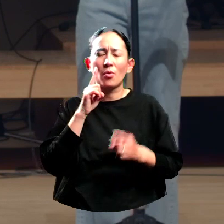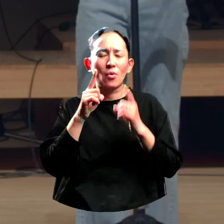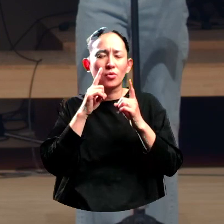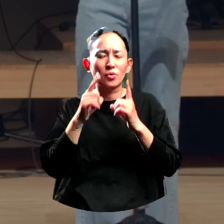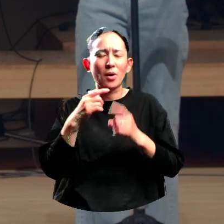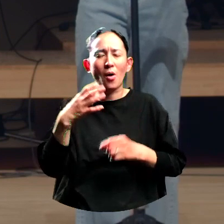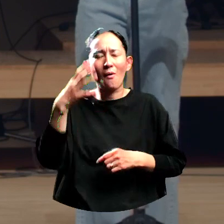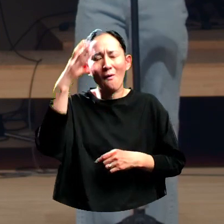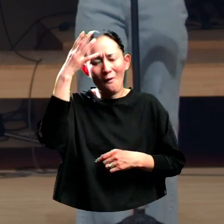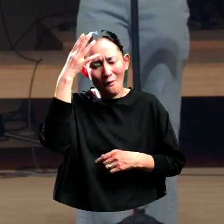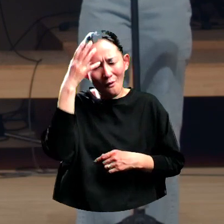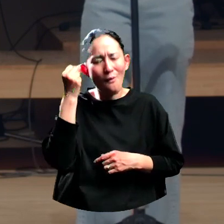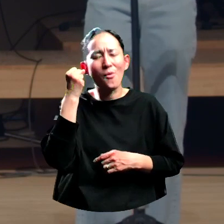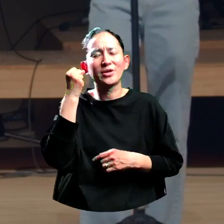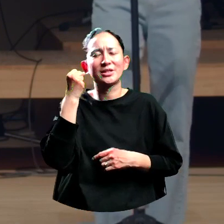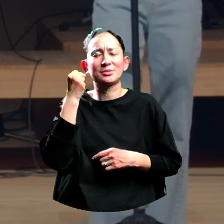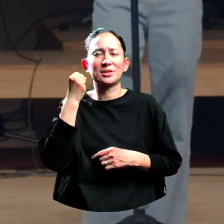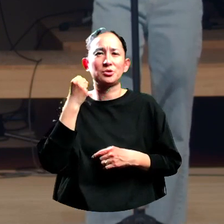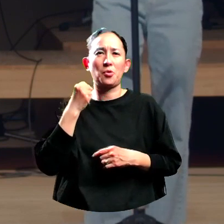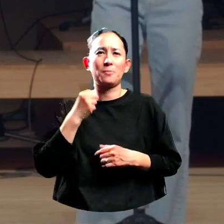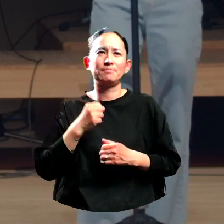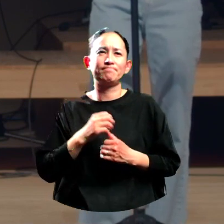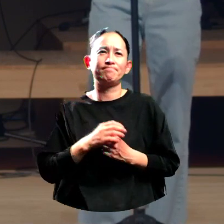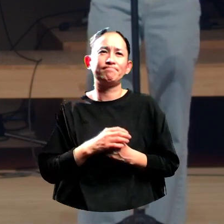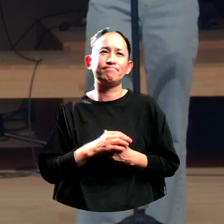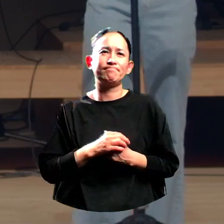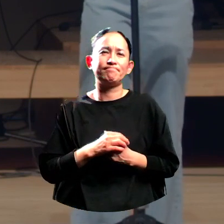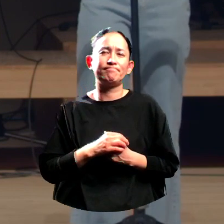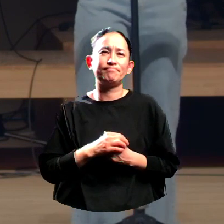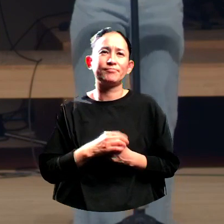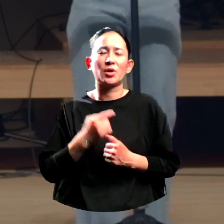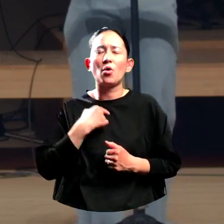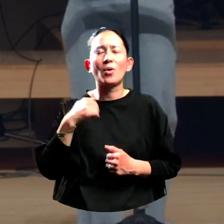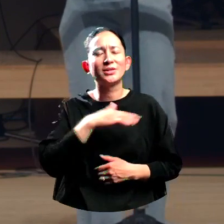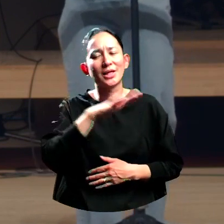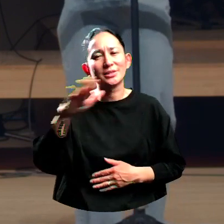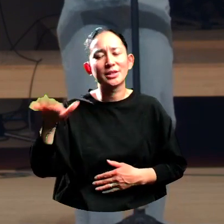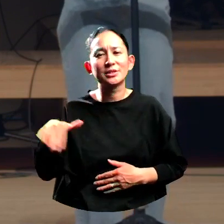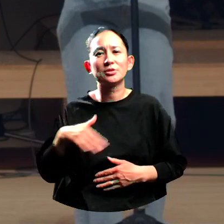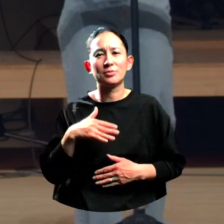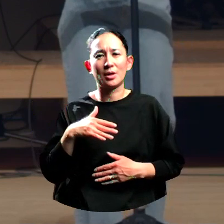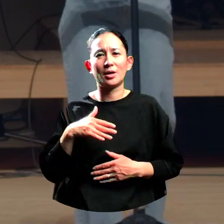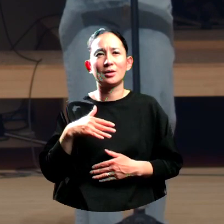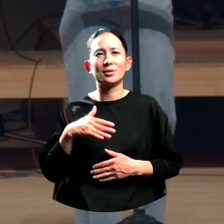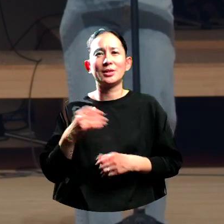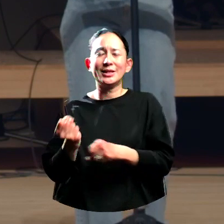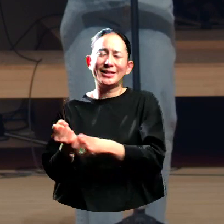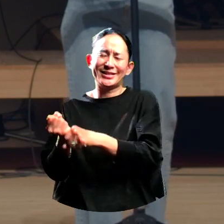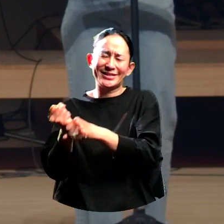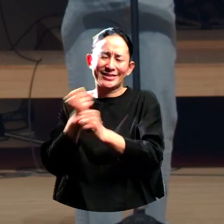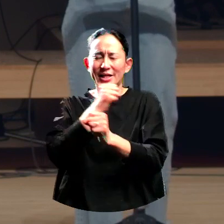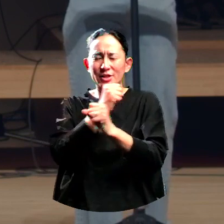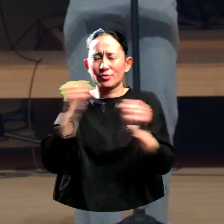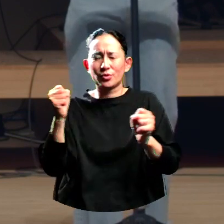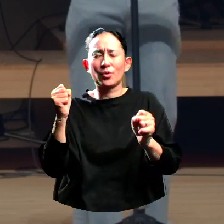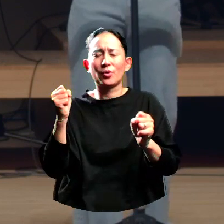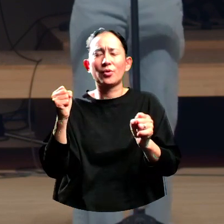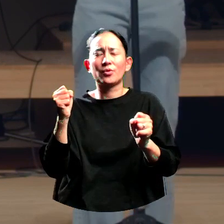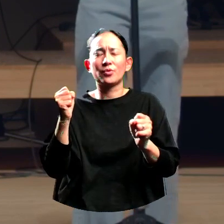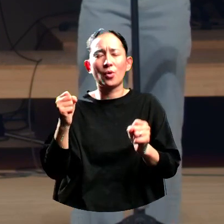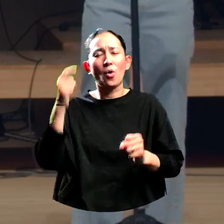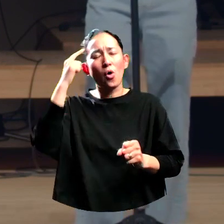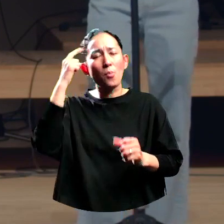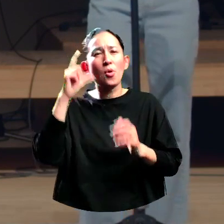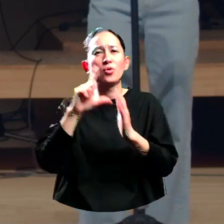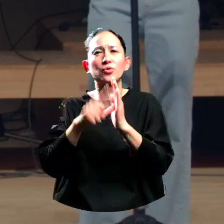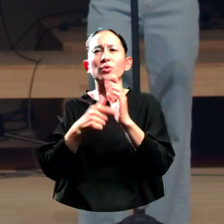す。 We remember his words. 私たちはどんなに再起不能と思える罪深さ